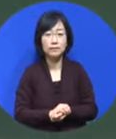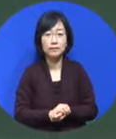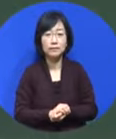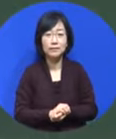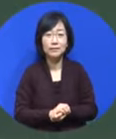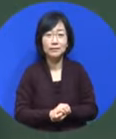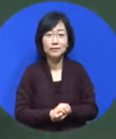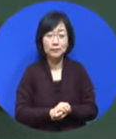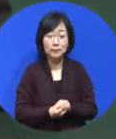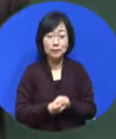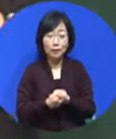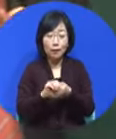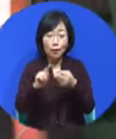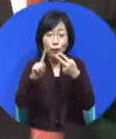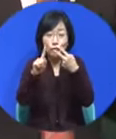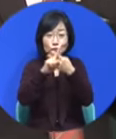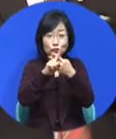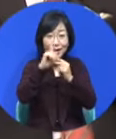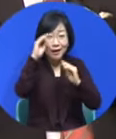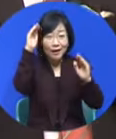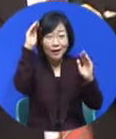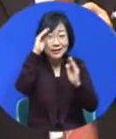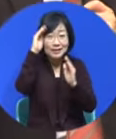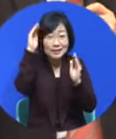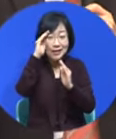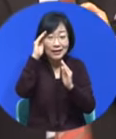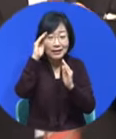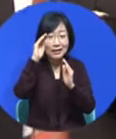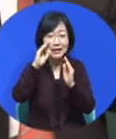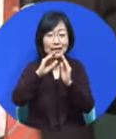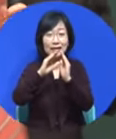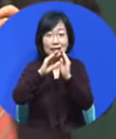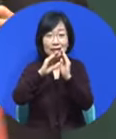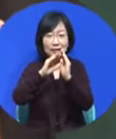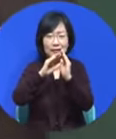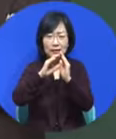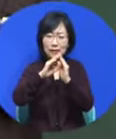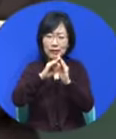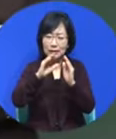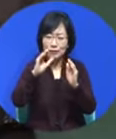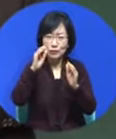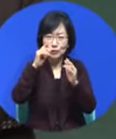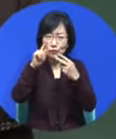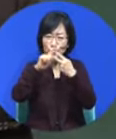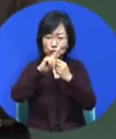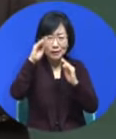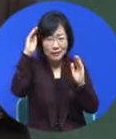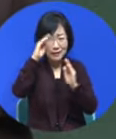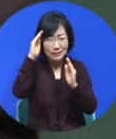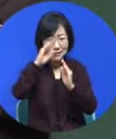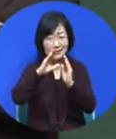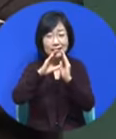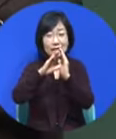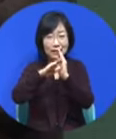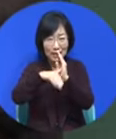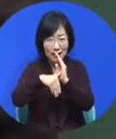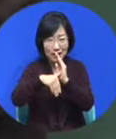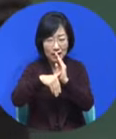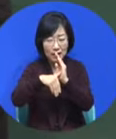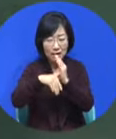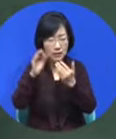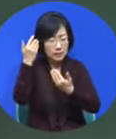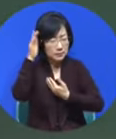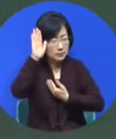돼요 중학생 벌는 고등학생 고요 중학생이 분 아다 미래가